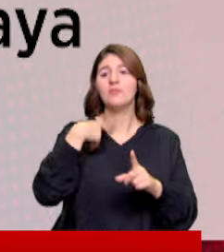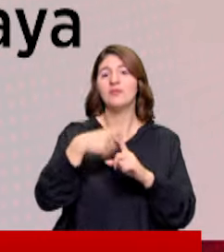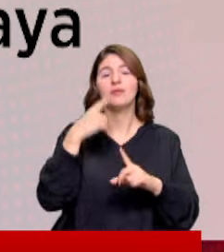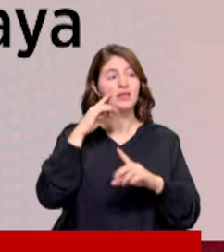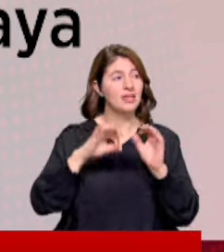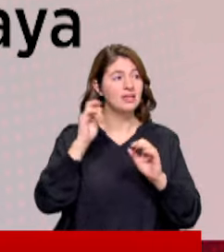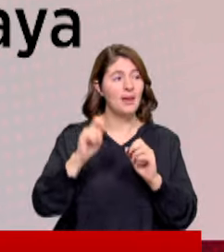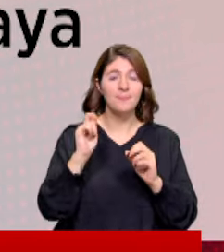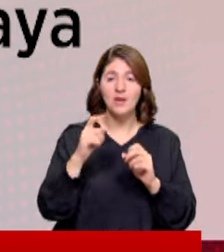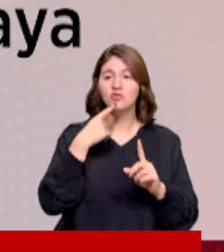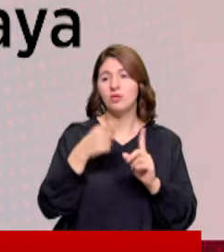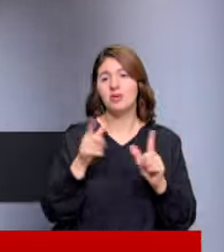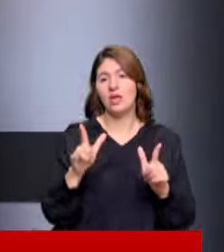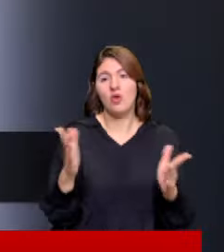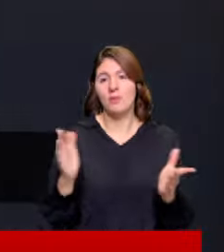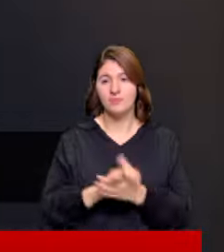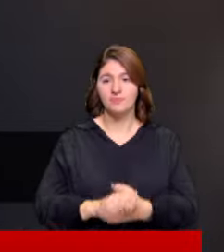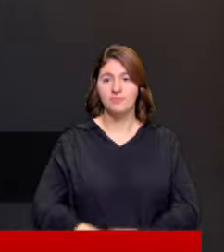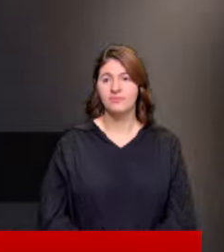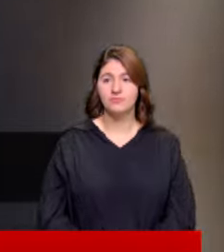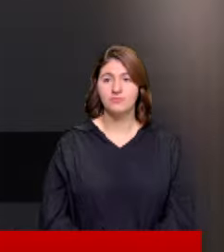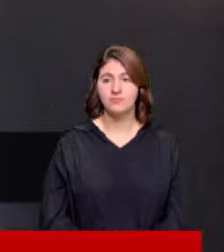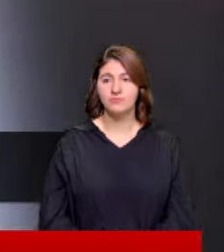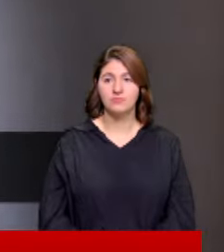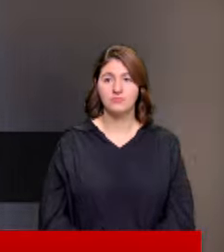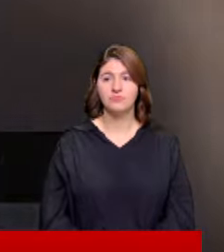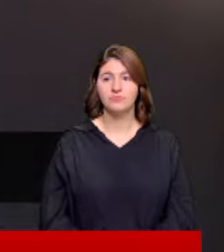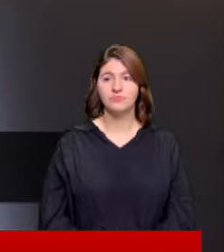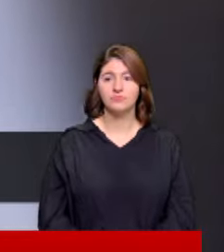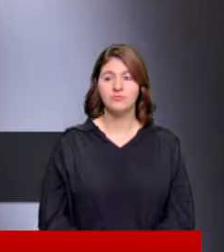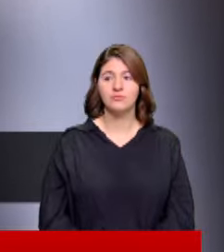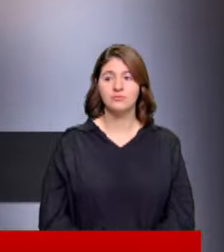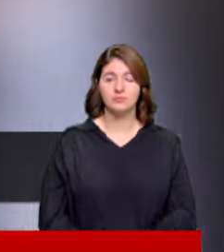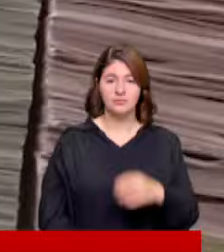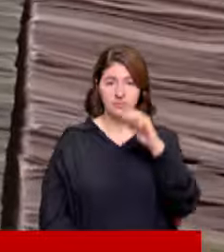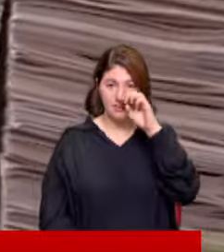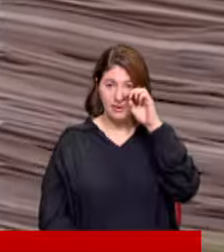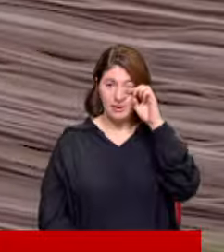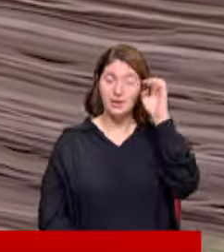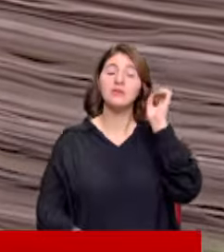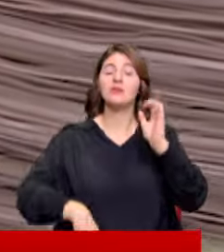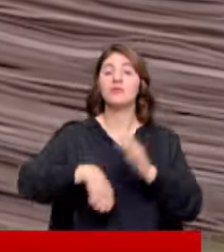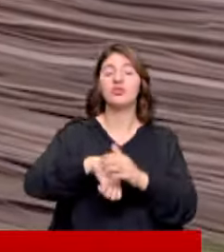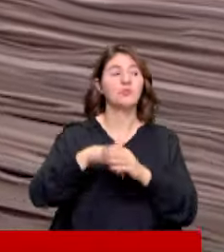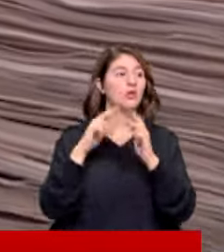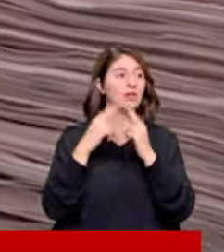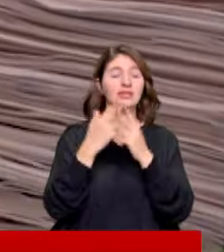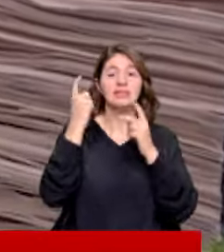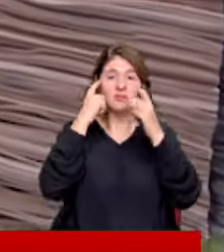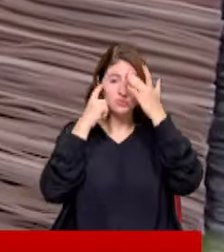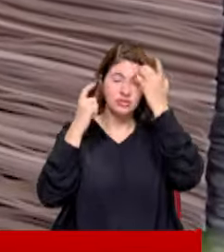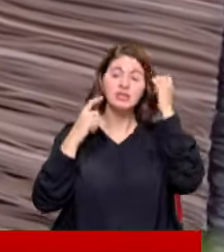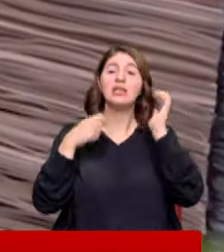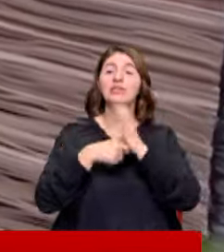yapmaya ya da sorgulamaya gerek görmedim. Bizim atamız, idolümüz Fatih Terim. Öğrencileri yaptığımız insanlar. Futbol dünyasının tanınmış isimleri